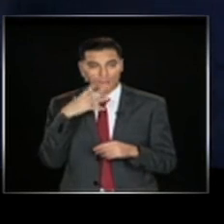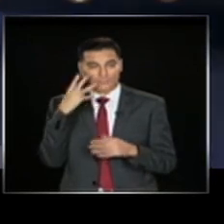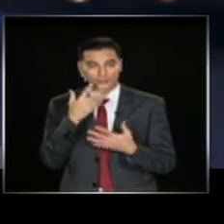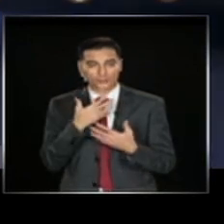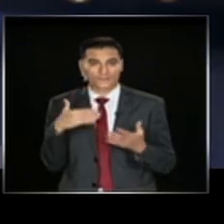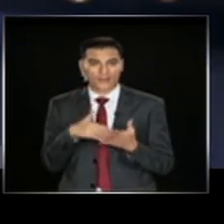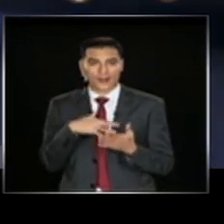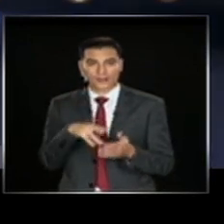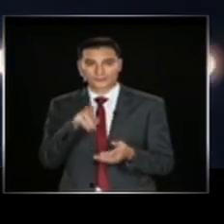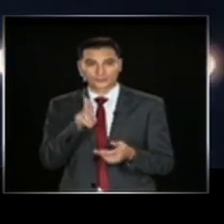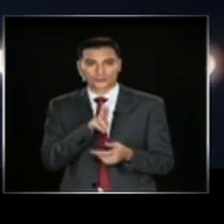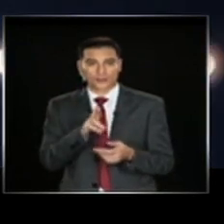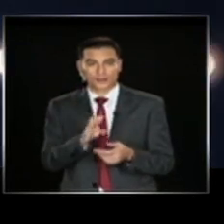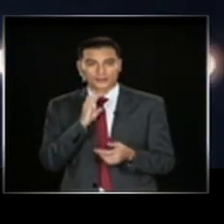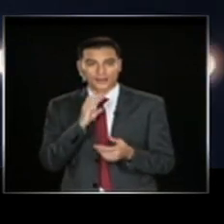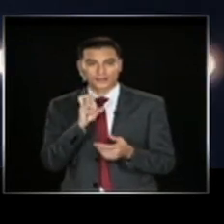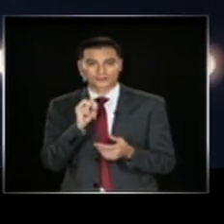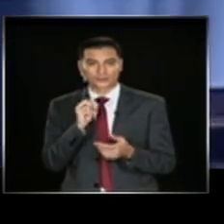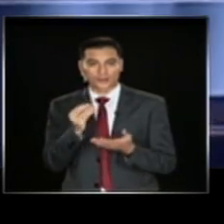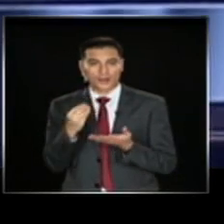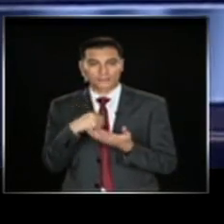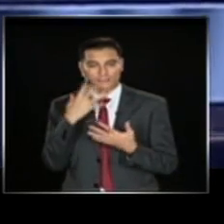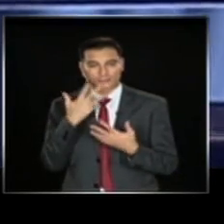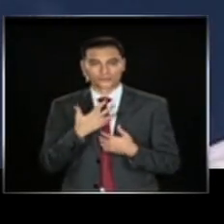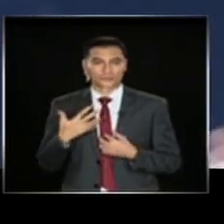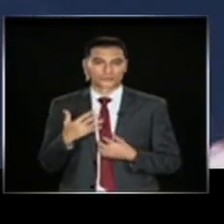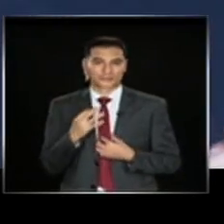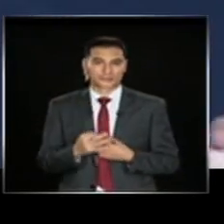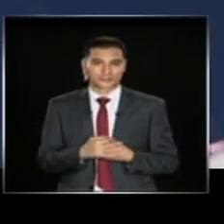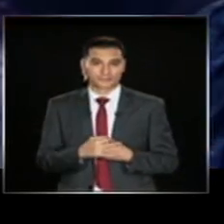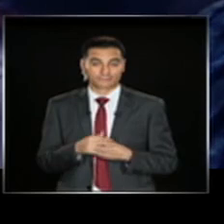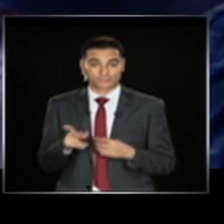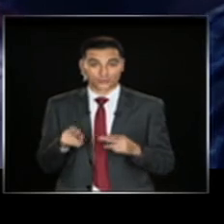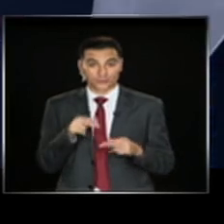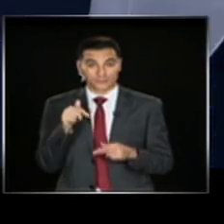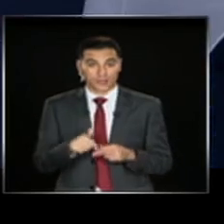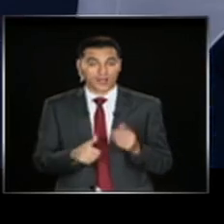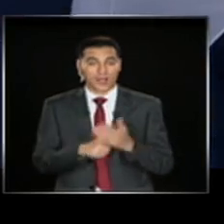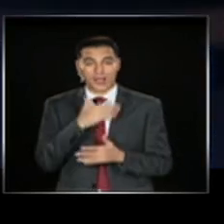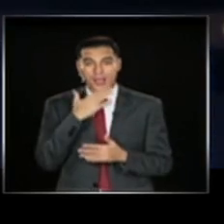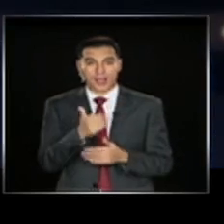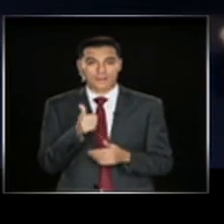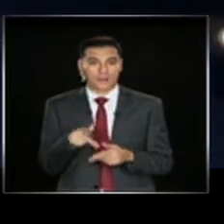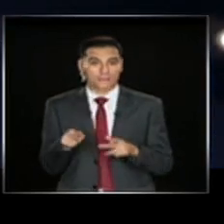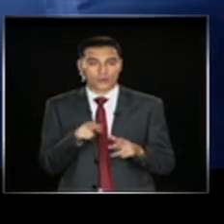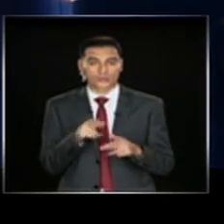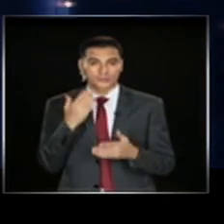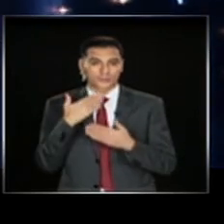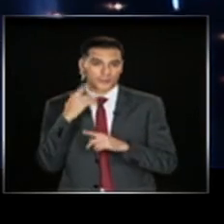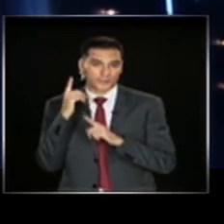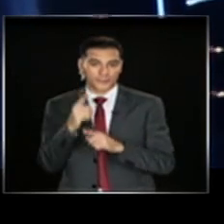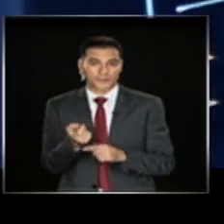أحسم فقرة ضربات الجزاء وأجاوب على السؤال صح. الموسم ده من أجمل المواسم اللي عدت عليا.